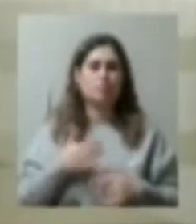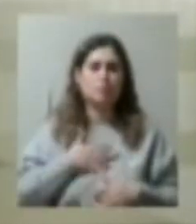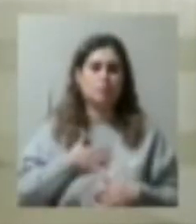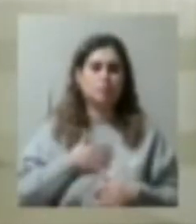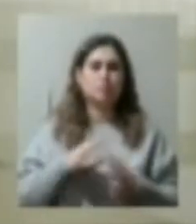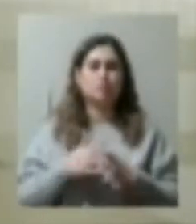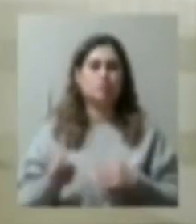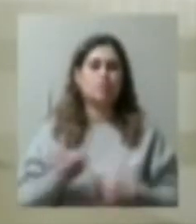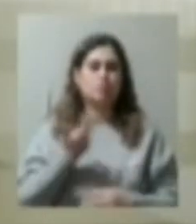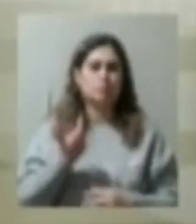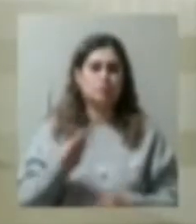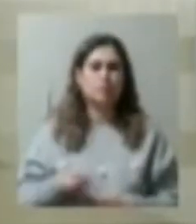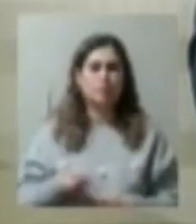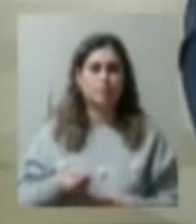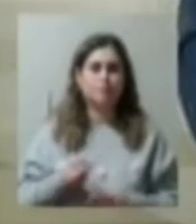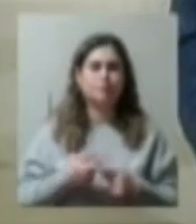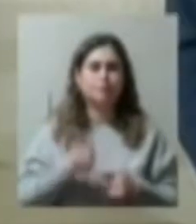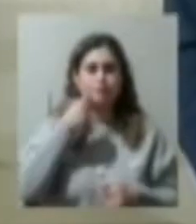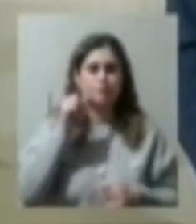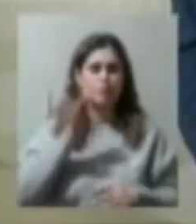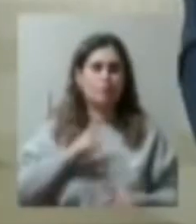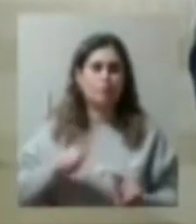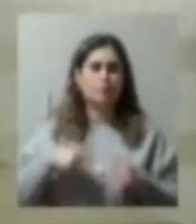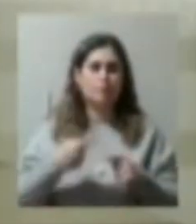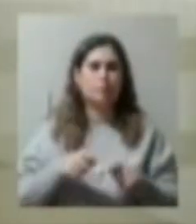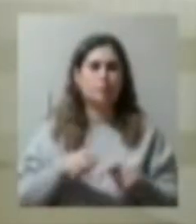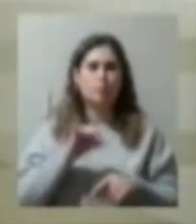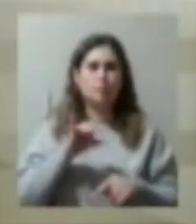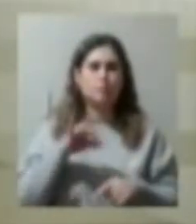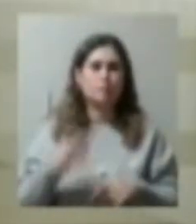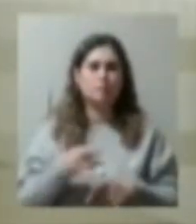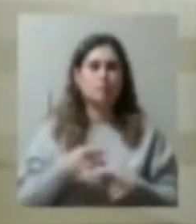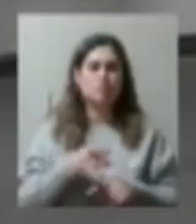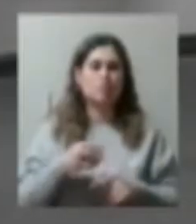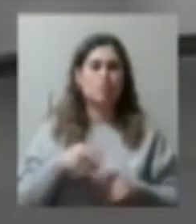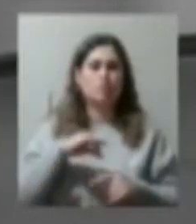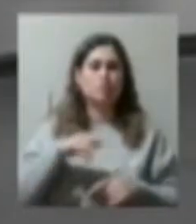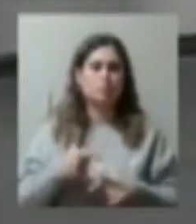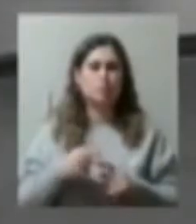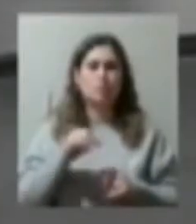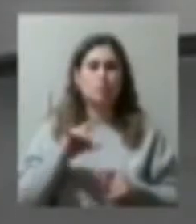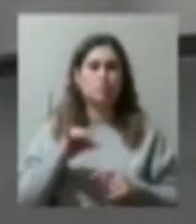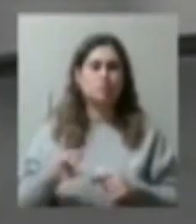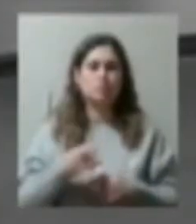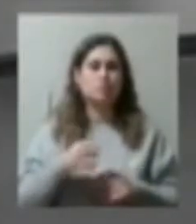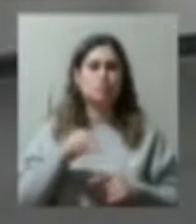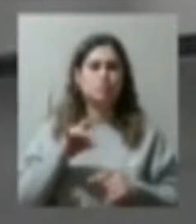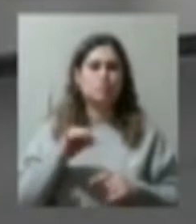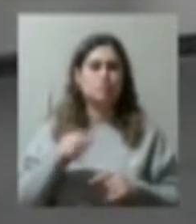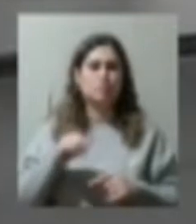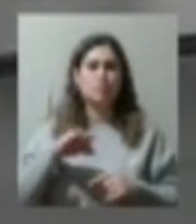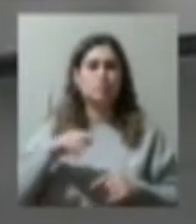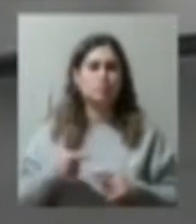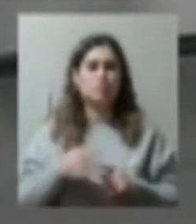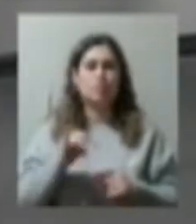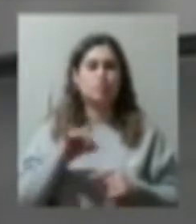сільхозземлі. Вчора були передані таким Береславський район, Новорайська ОТГ, Білозерський район – Музиківська сільська ОТГ, Білозерський